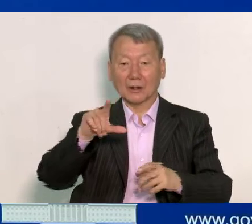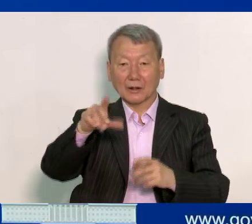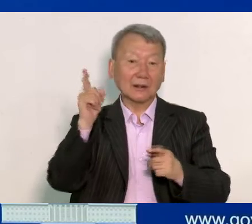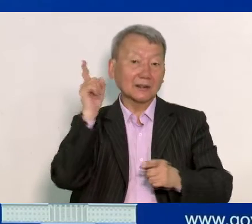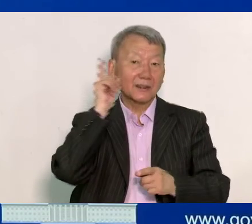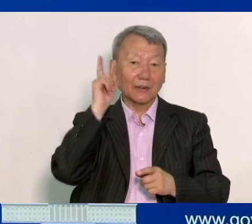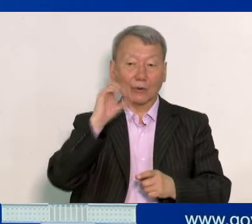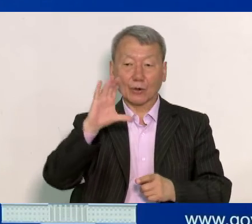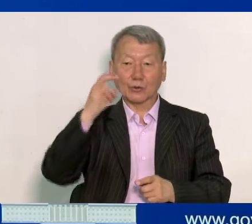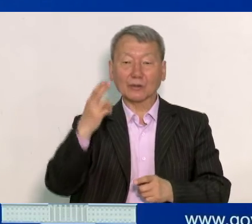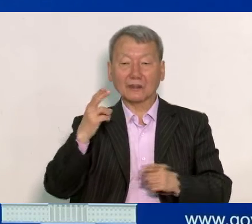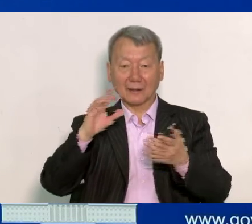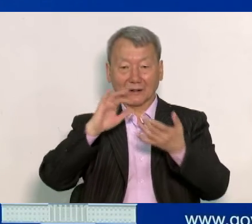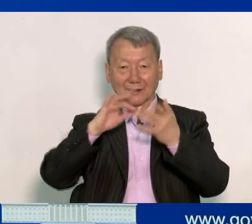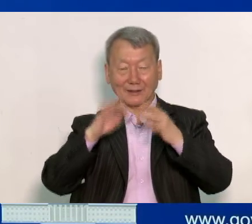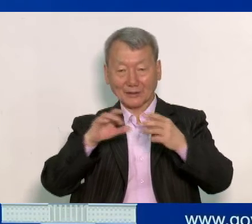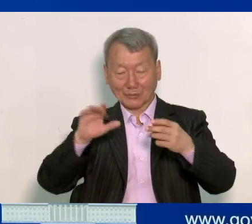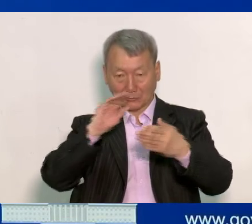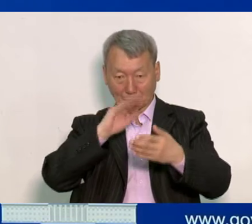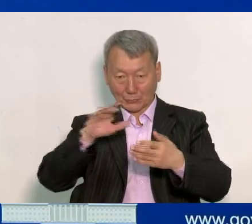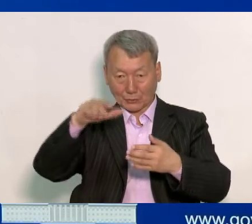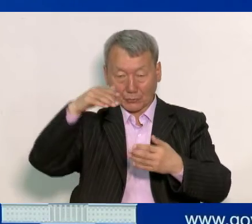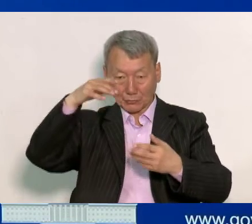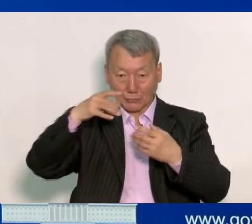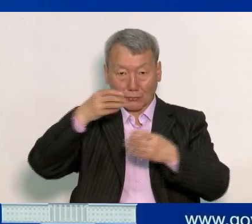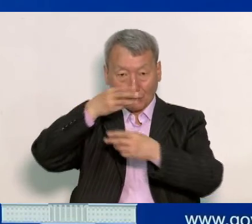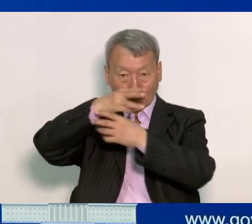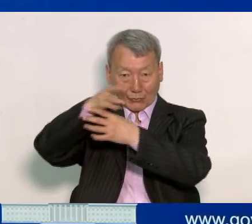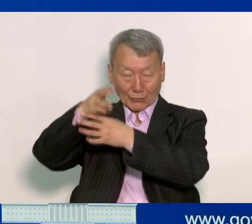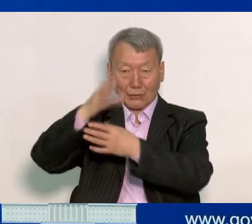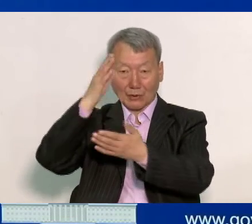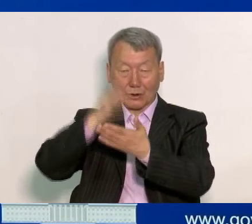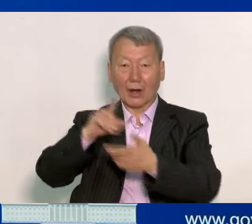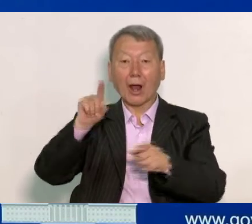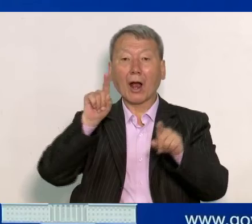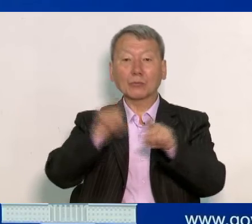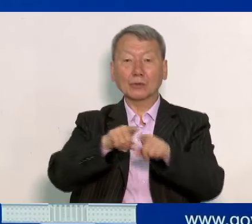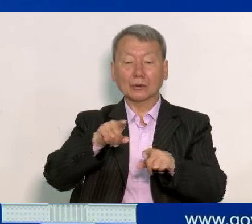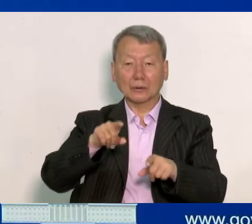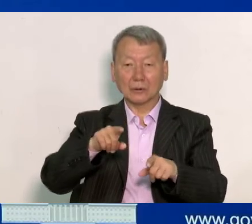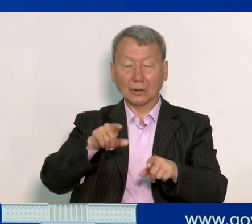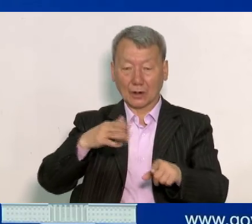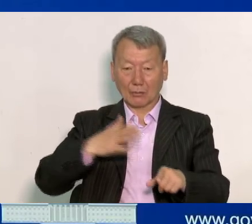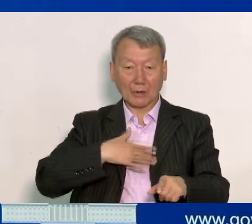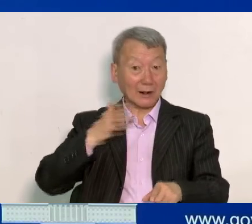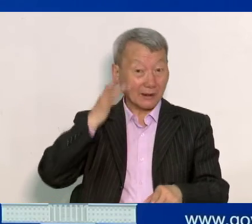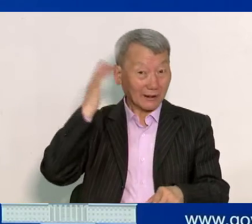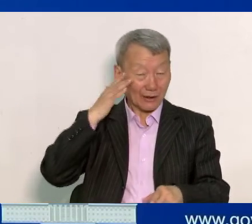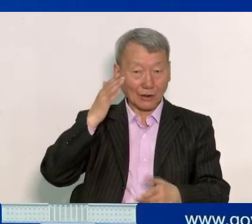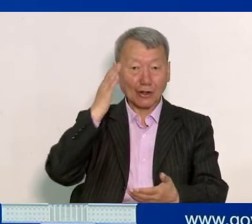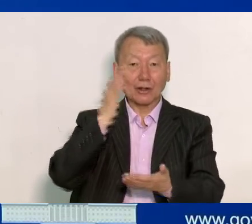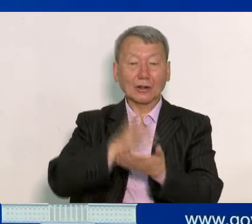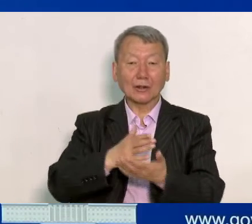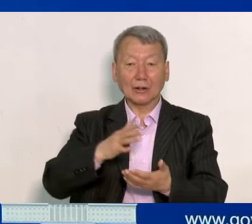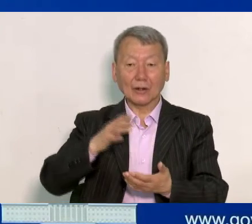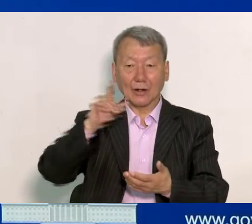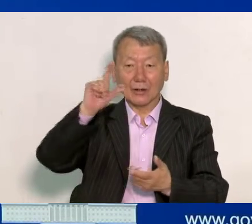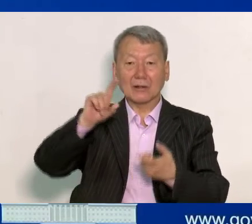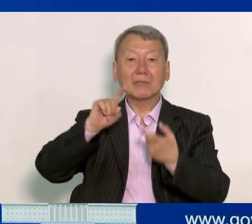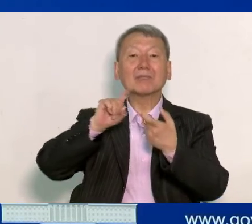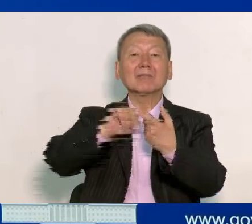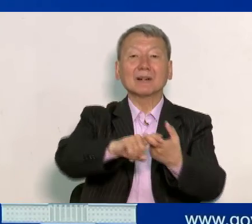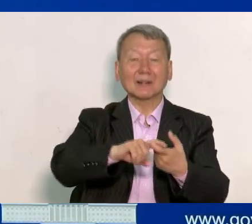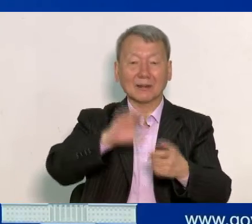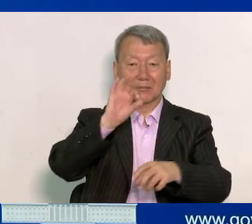сетях были видеоматериалы, якобы у нас в Кыргызстане идет массовый